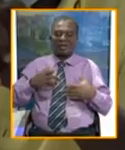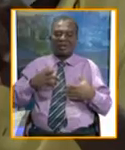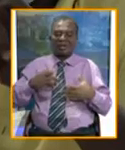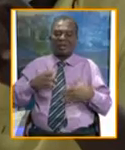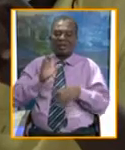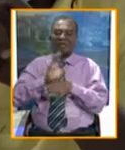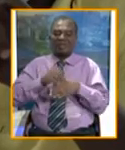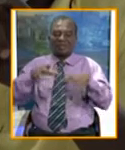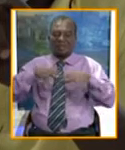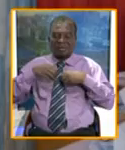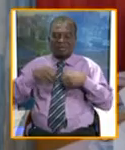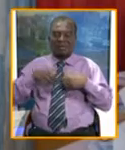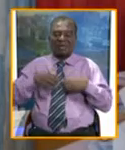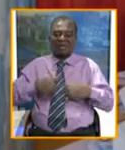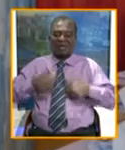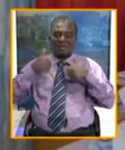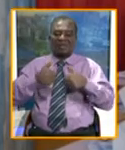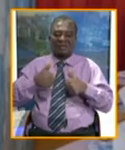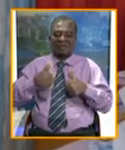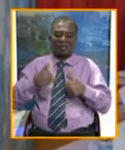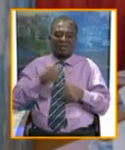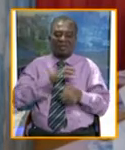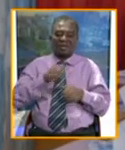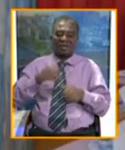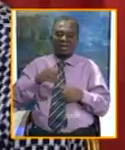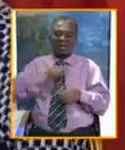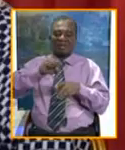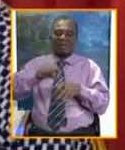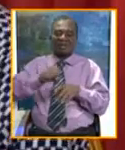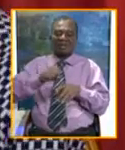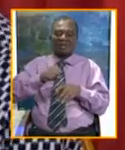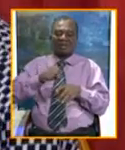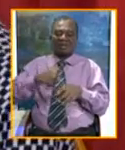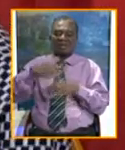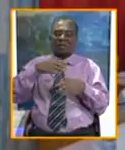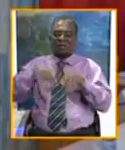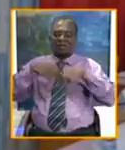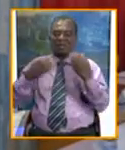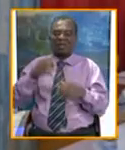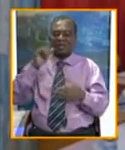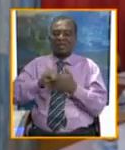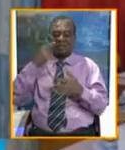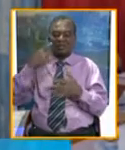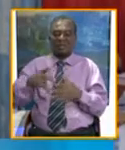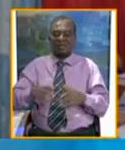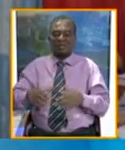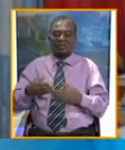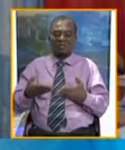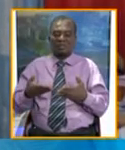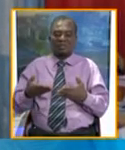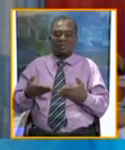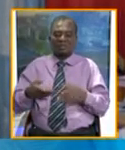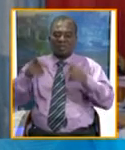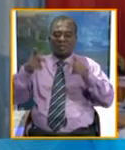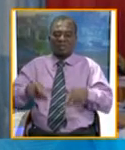l'approche district de santé, qui est la structure la plus décentralisée possible au plus près des communautés. Cet atelier-là vise donc à outiller